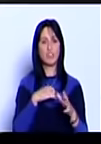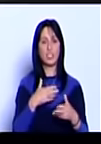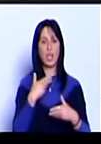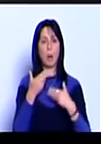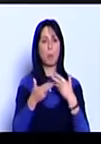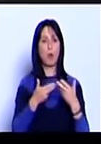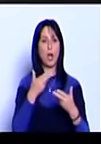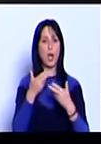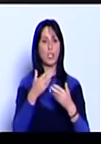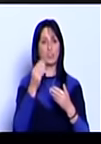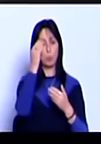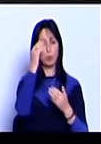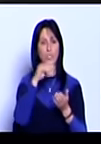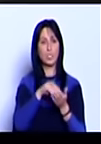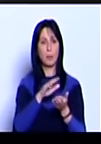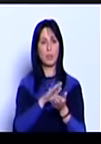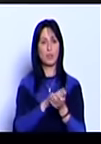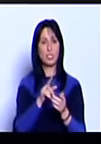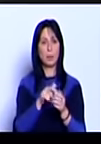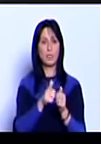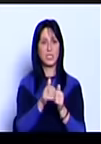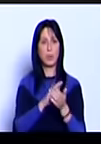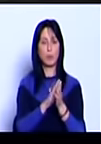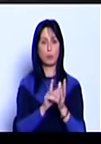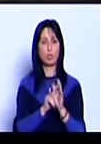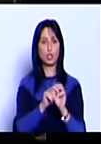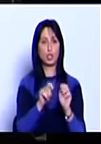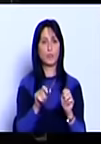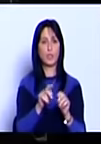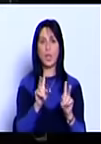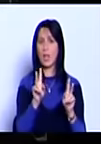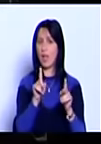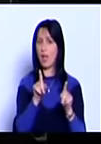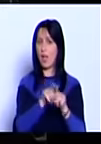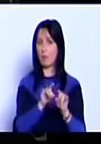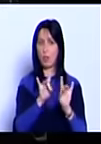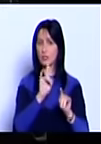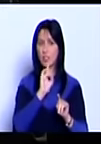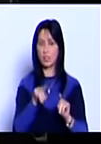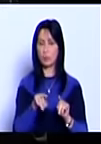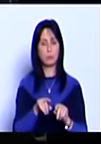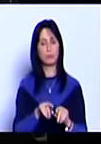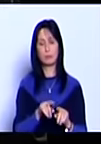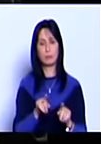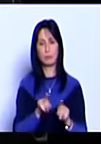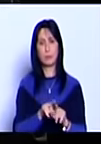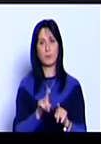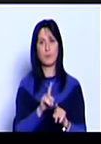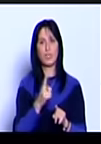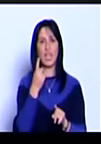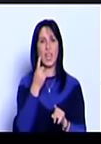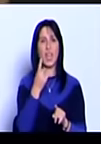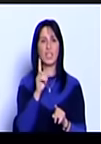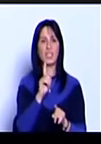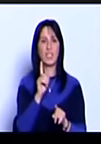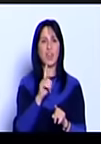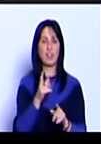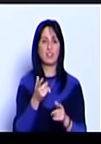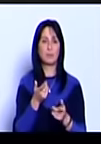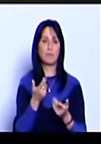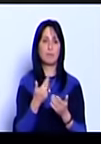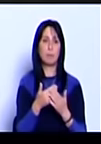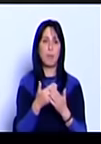თვითგამოხატვის პოზიციების დაფიქსირების და ამის წინაპირობების შექმნაში. ანუ აღარ გააკეთებთ ესეთ განცხადებებს. ამიტომ ბუნებრივია ის ერთი არის რაღაცა ყოფითი,